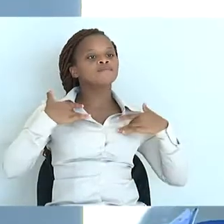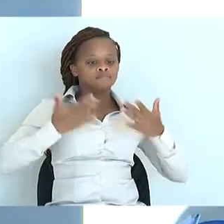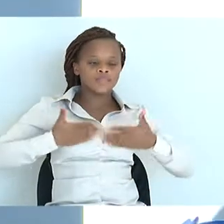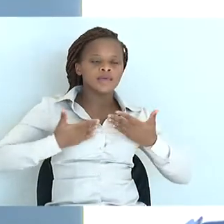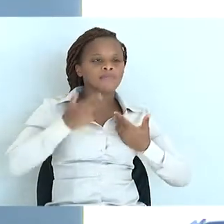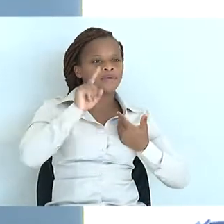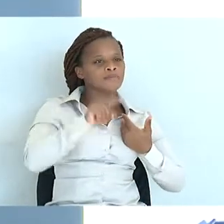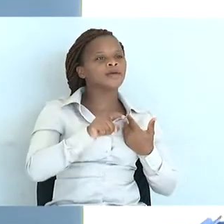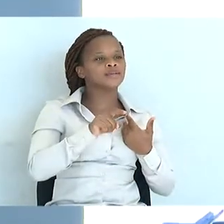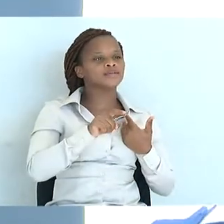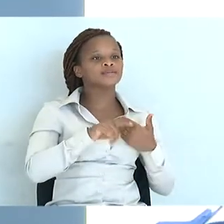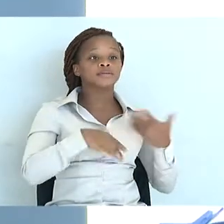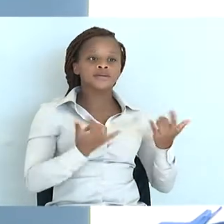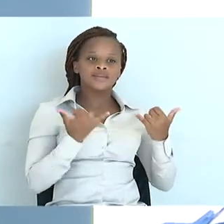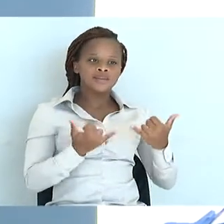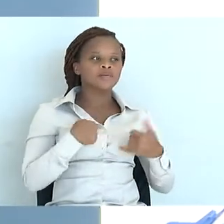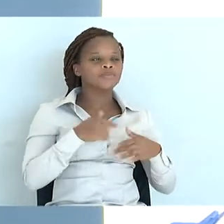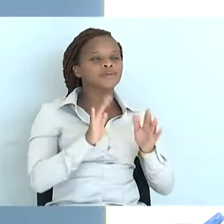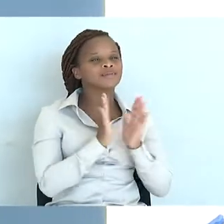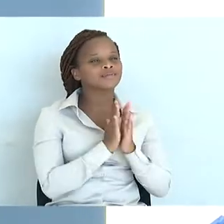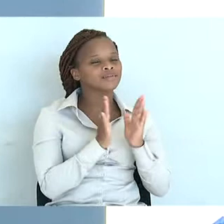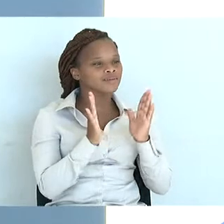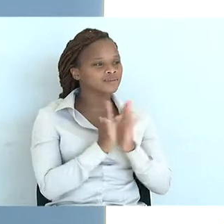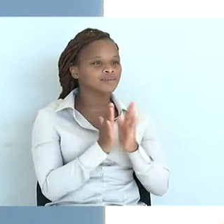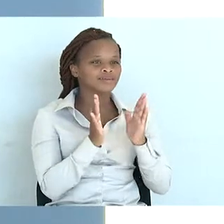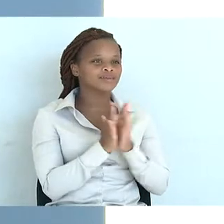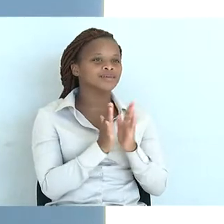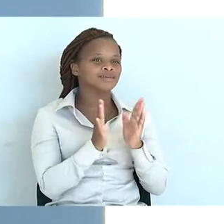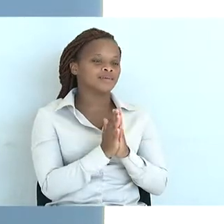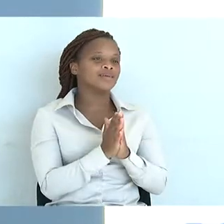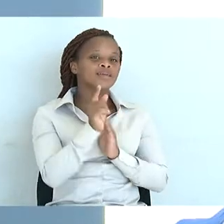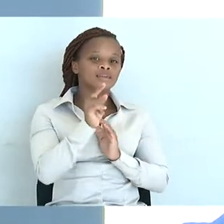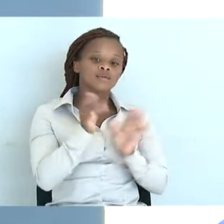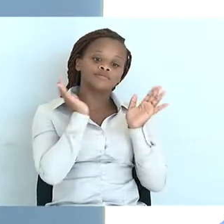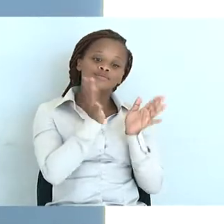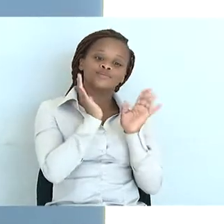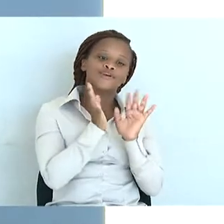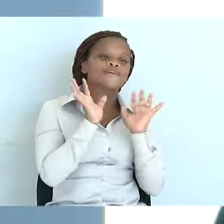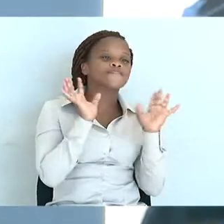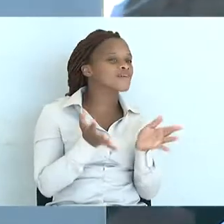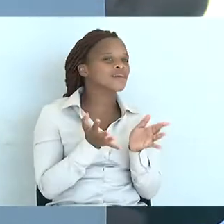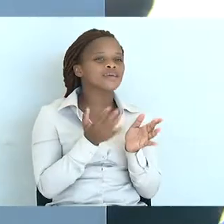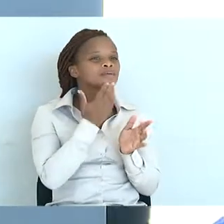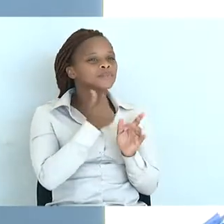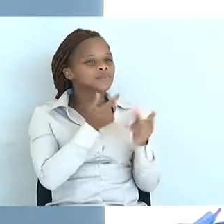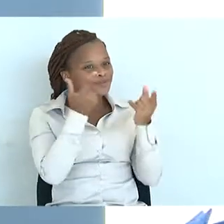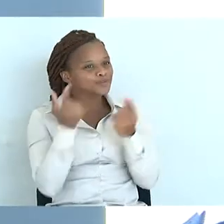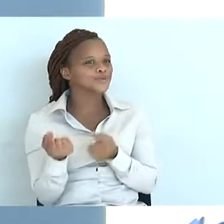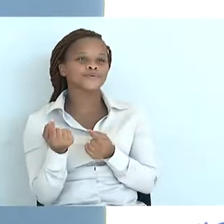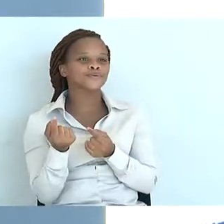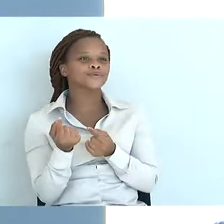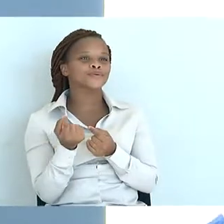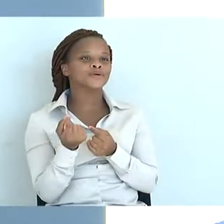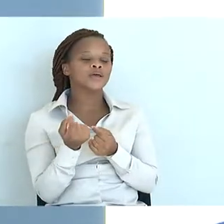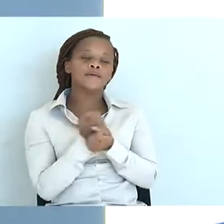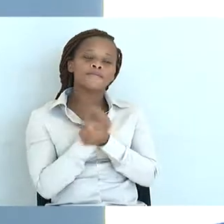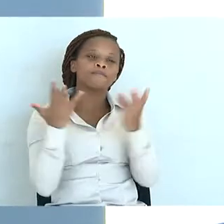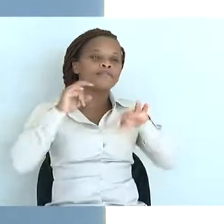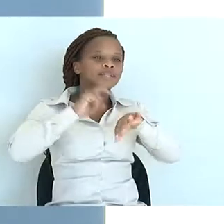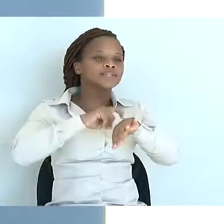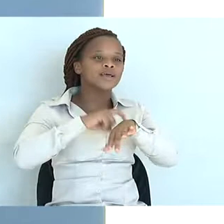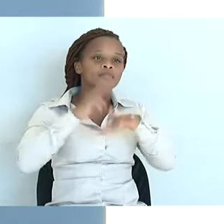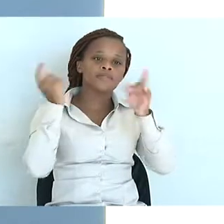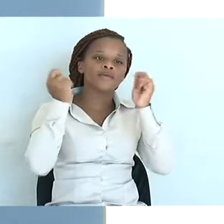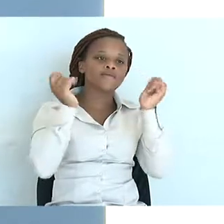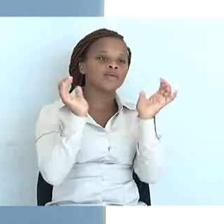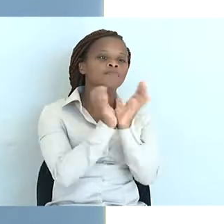Ngiyacela sicela kwenzeke ziningi imbizo baba sihamba sikhulume kube mnandi kodwa ekugcineni